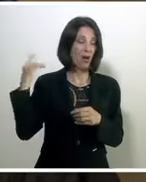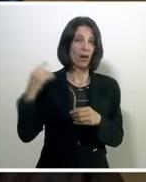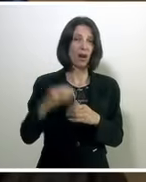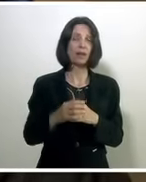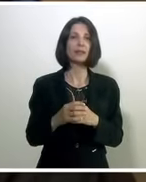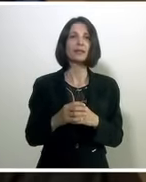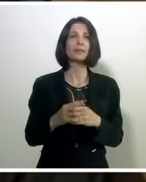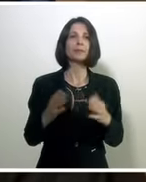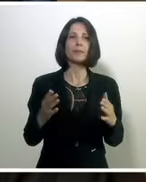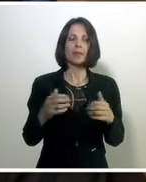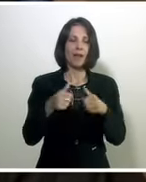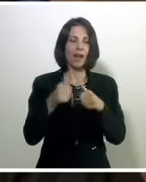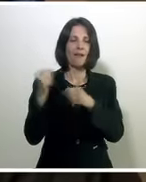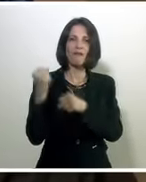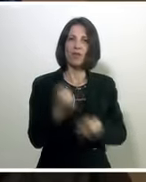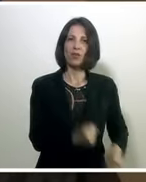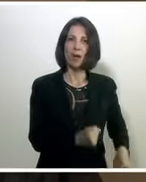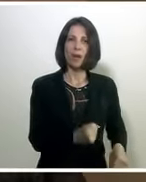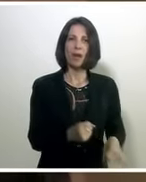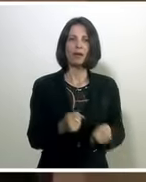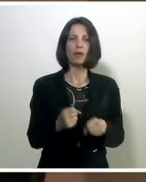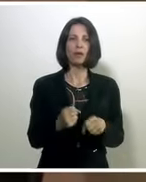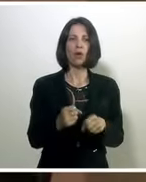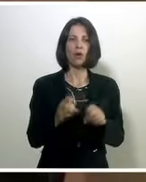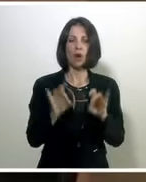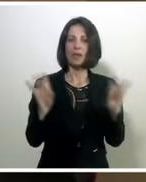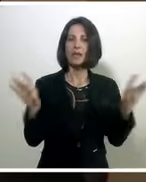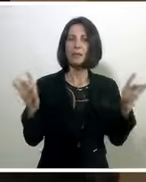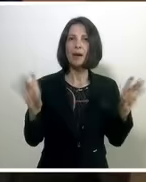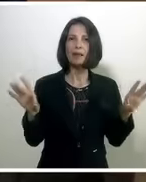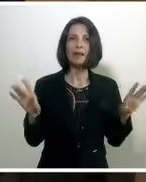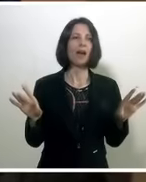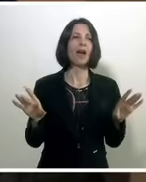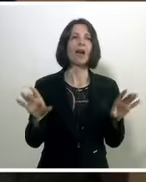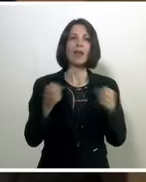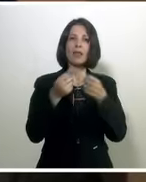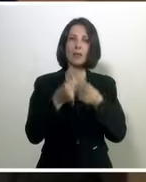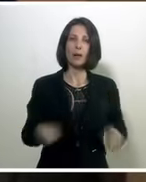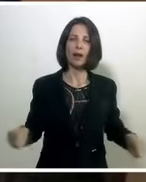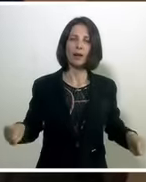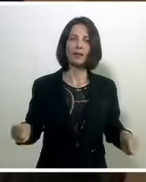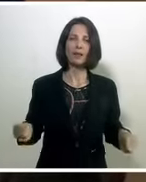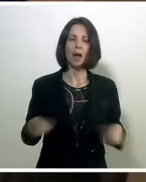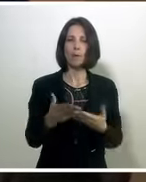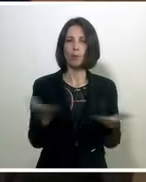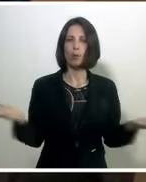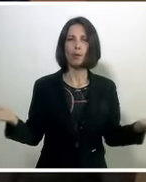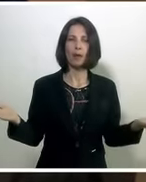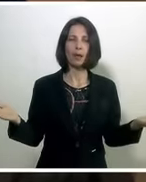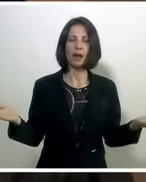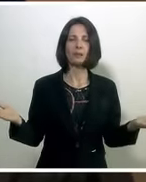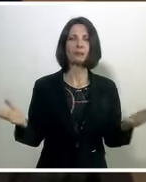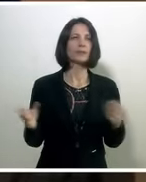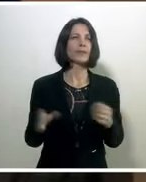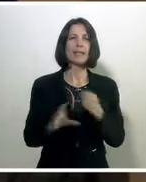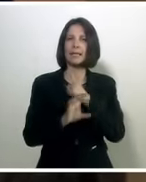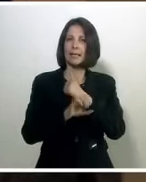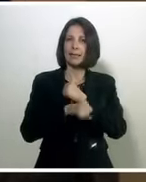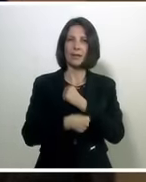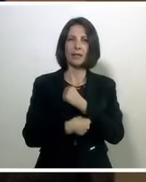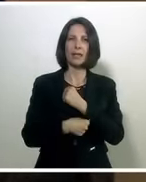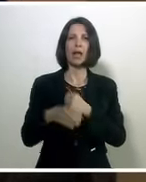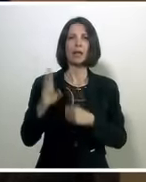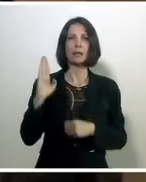fondamento irrinunciabile della legittimità di azione dei governanti e rigore di Berlinguer si espresse in molti modi